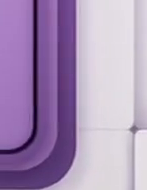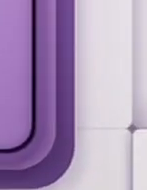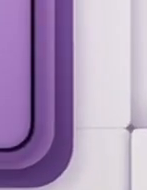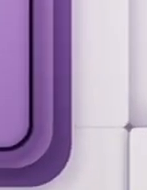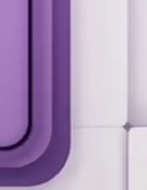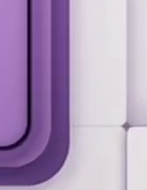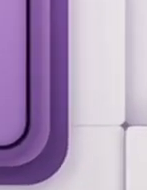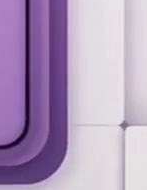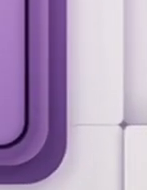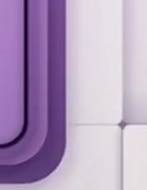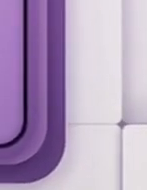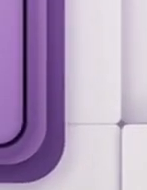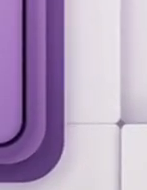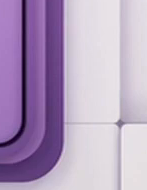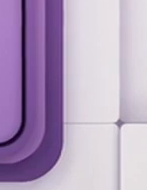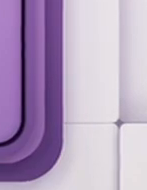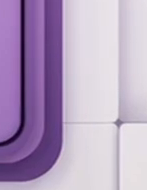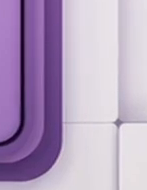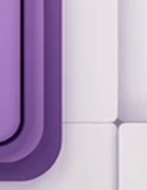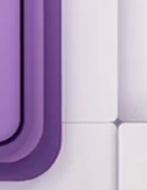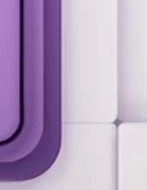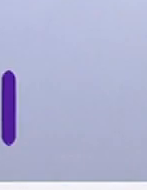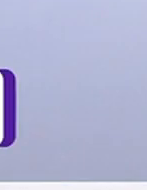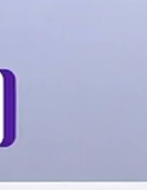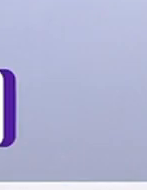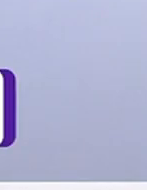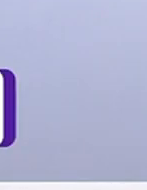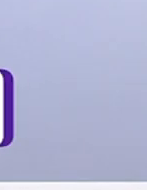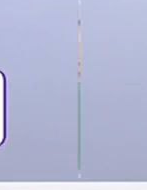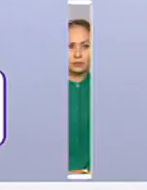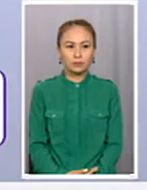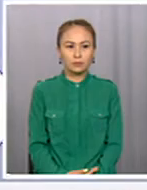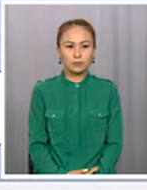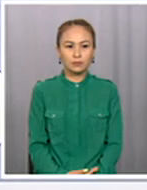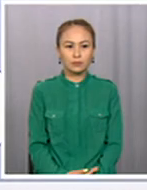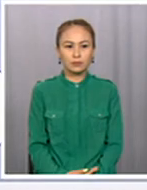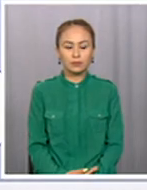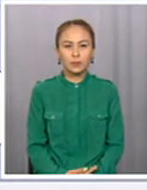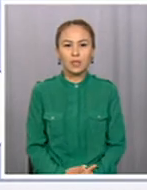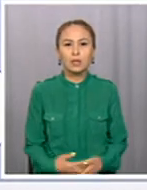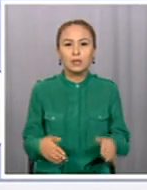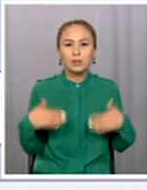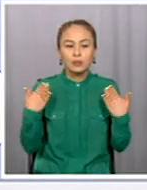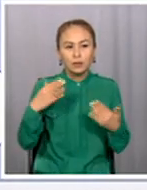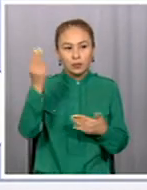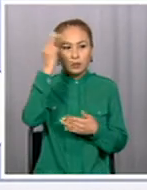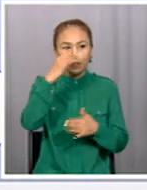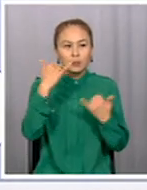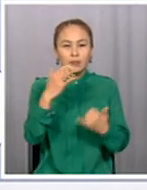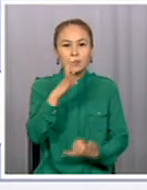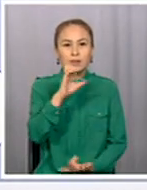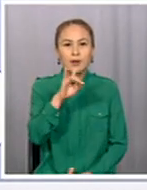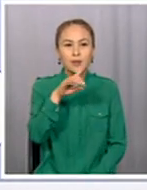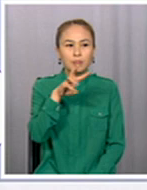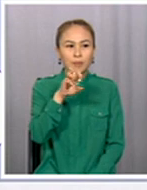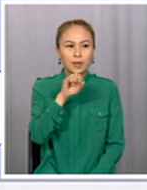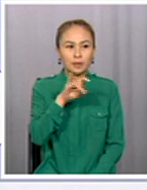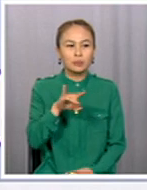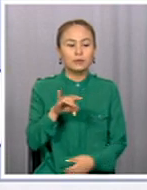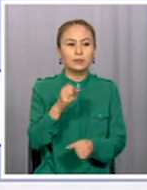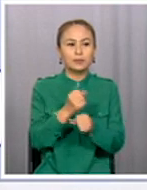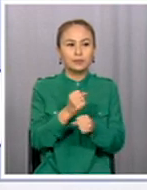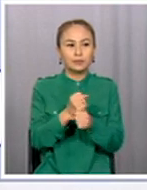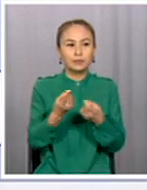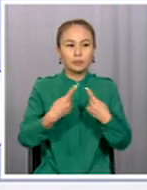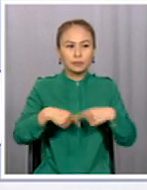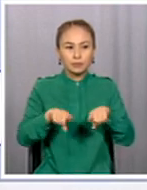Сәлеметсіздер ме оқушылар, Бүгін сарматтардың қоғамдық құрылысы мен